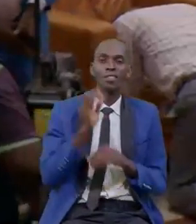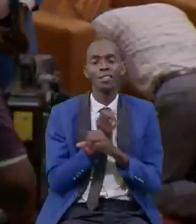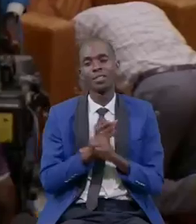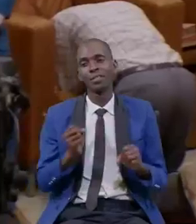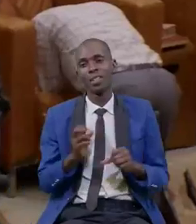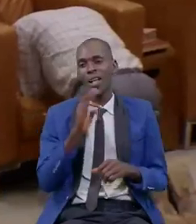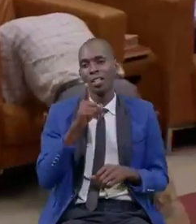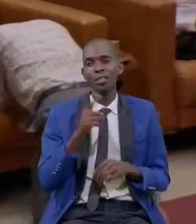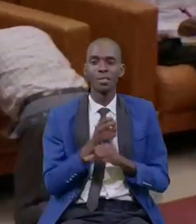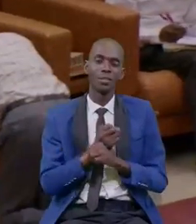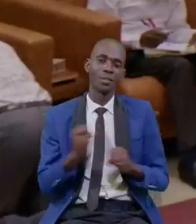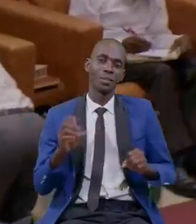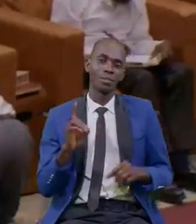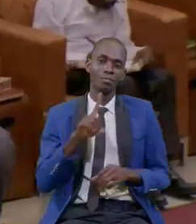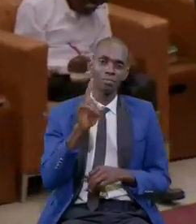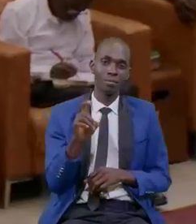Êtes-vous sauvé?